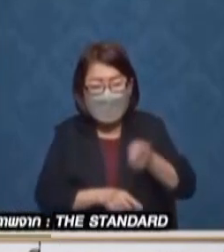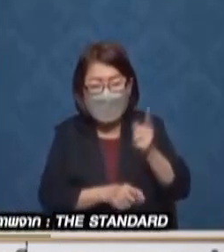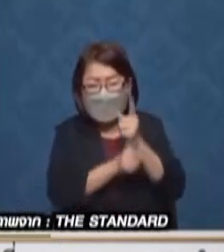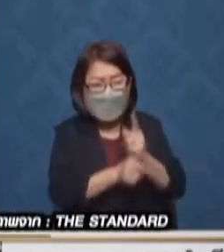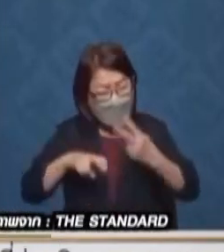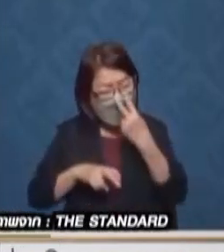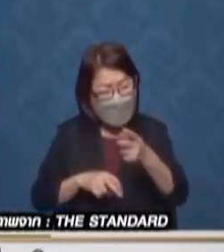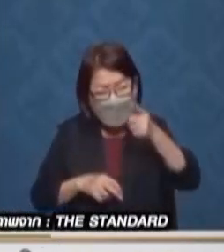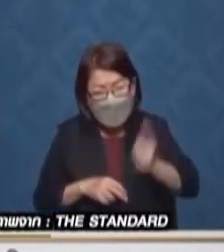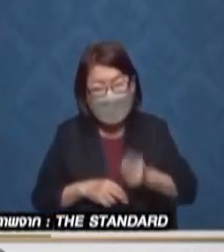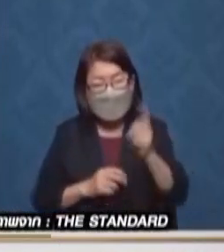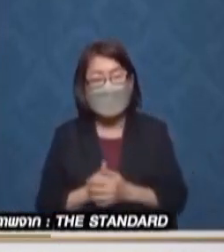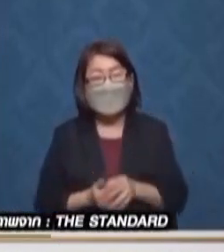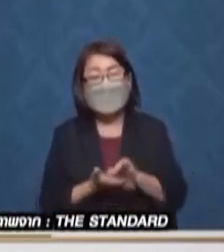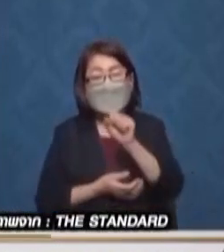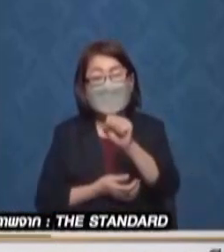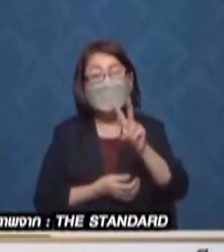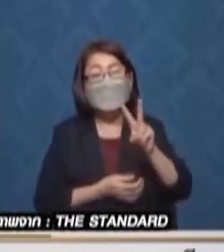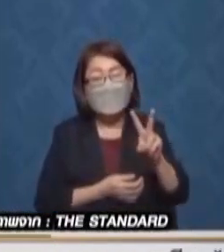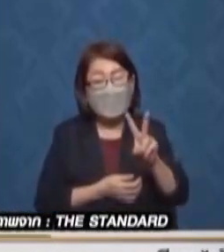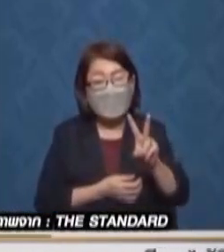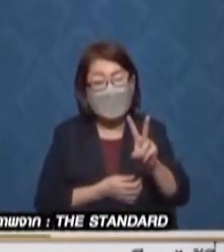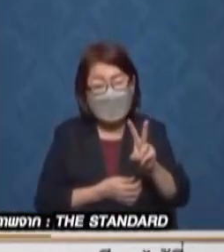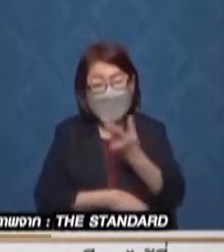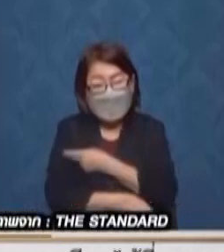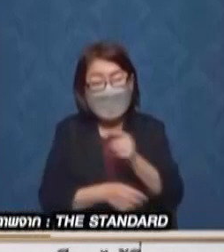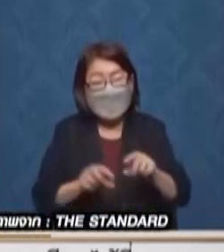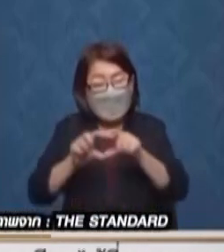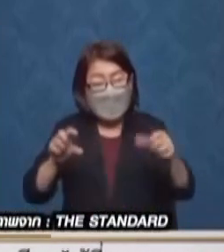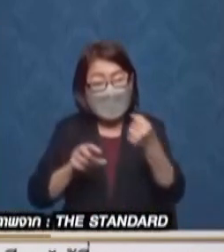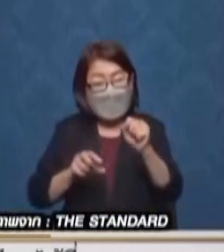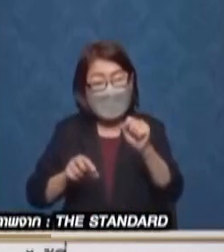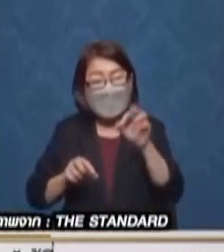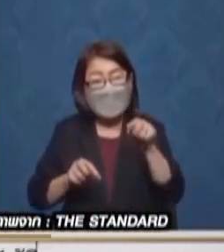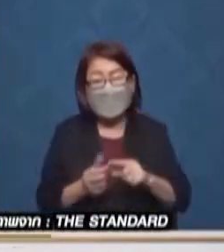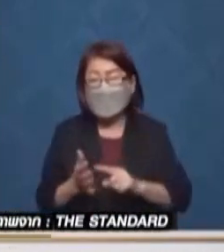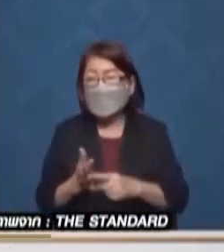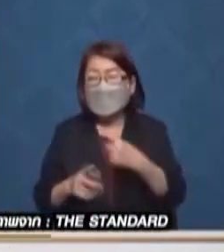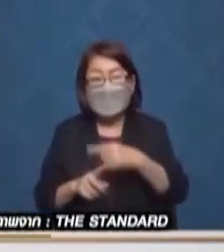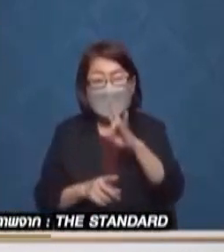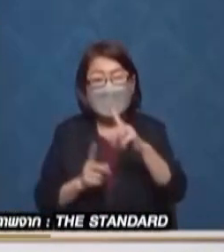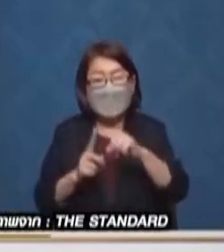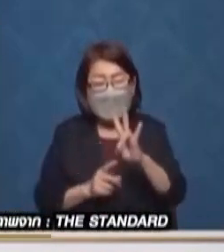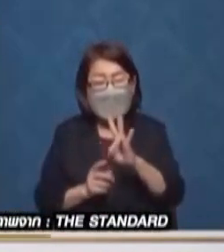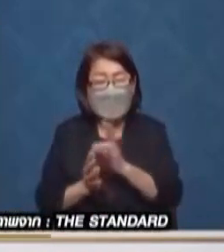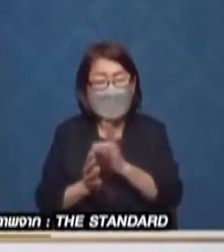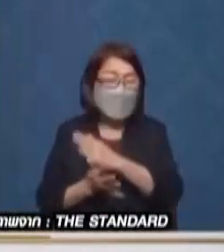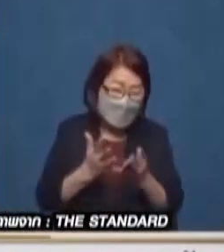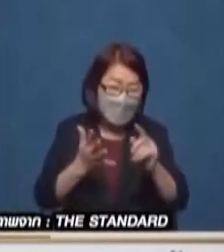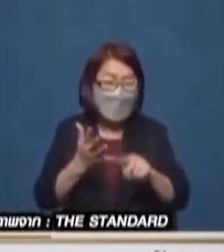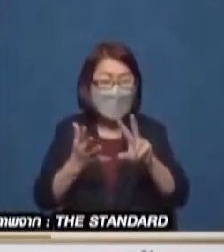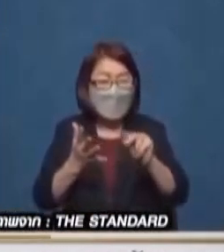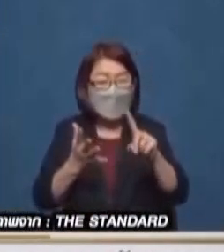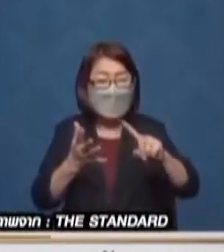ขาซื้อให้การจัดซื้อซิโนแวคในล็อต 10.9 ล้านโดสตั้งแต่วันที่7กรกฎาคมจนถึงวันที่31สิงหาคม